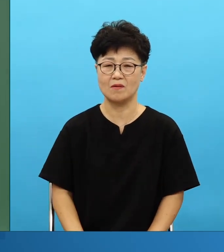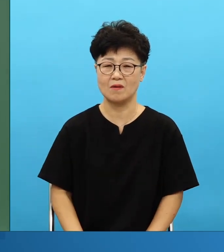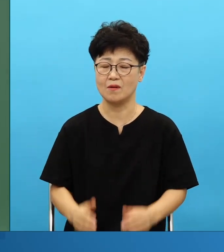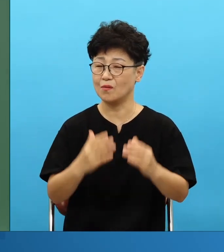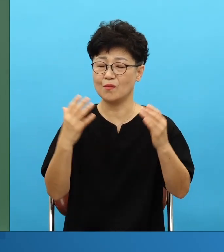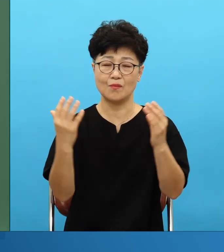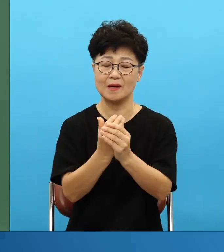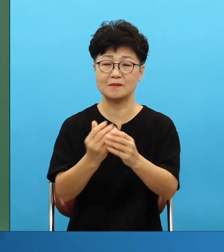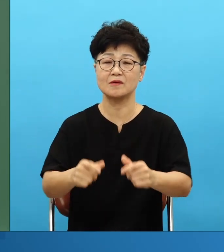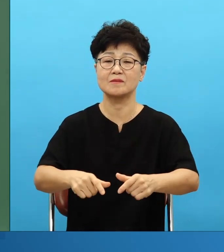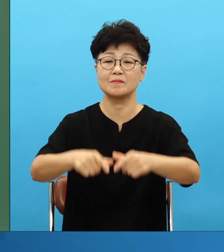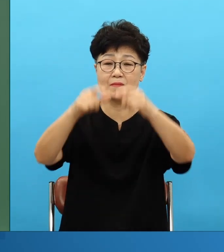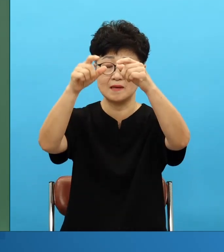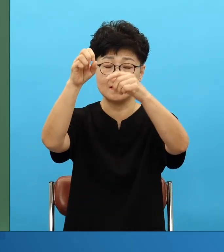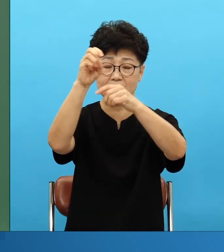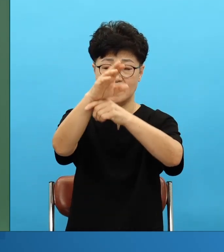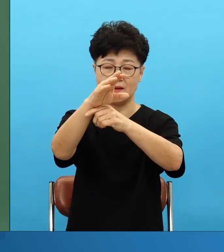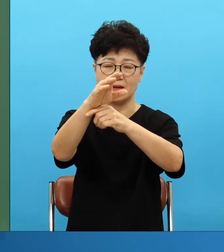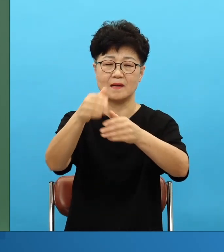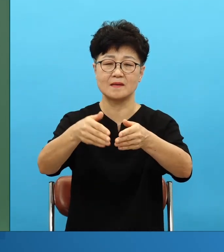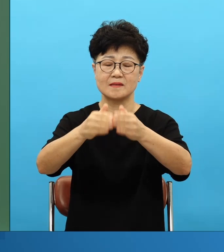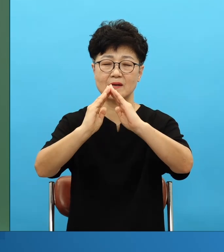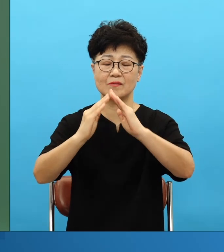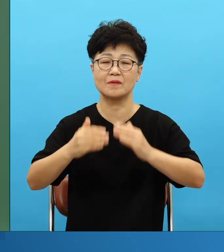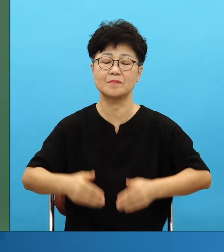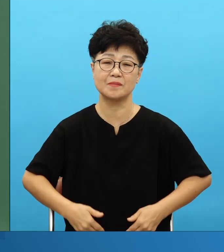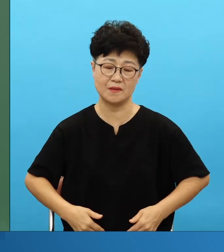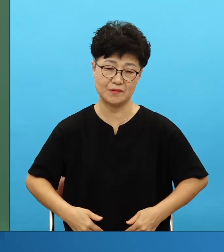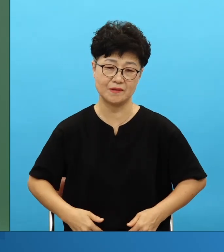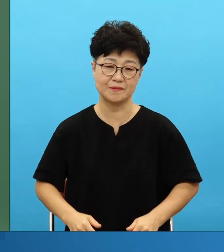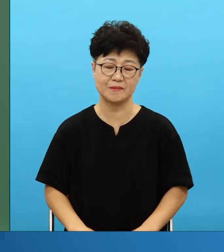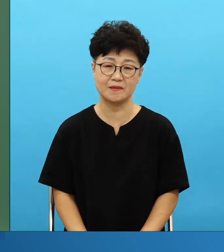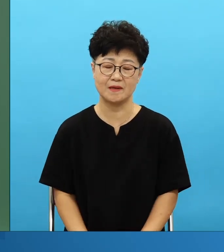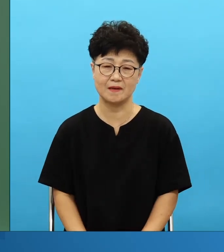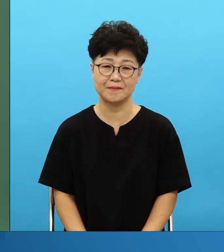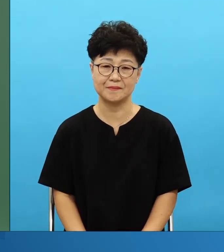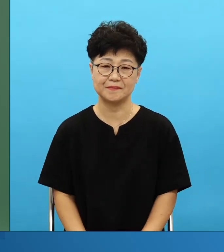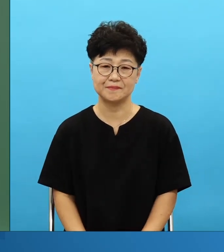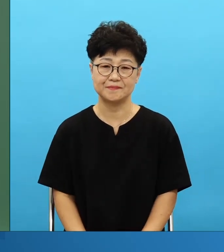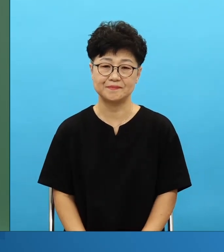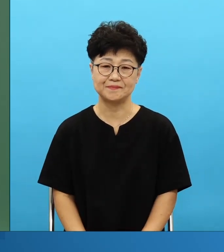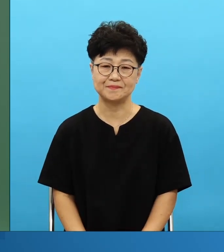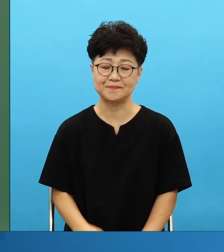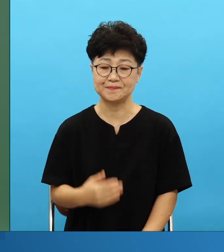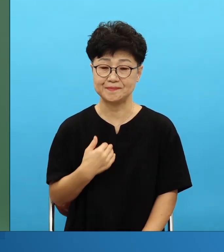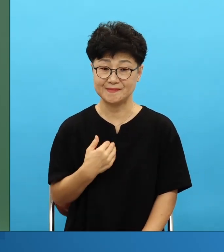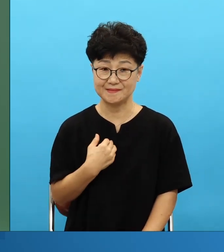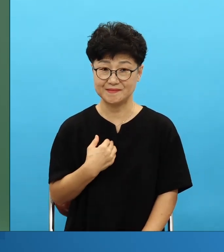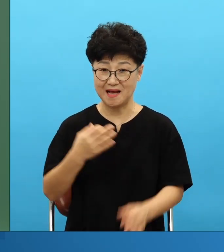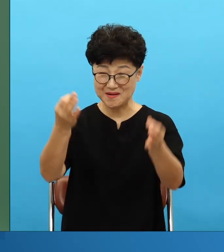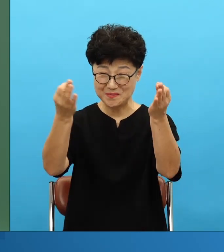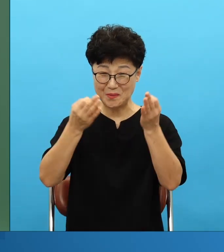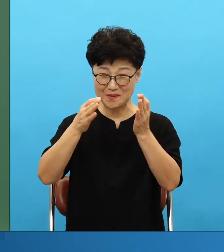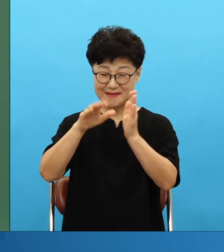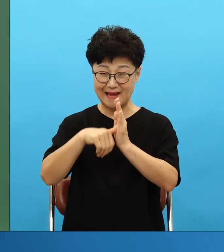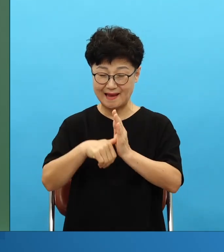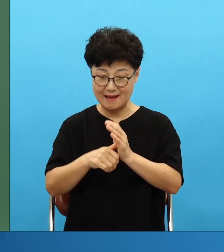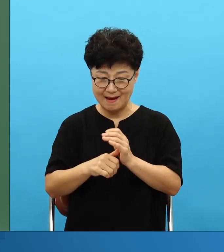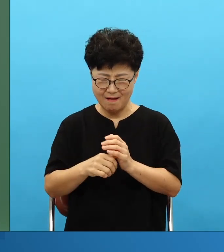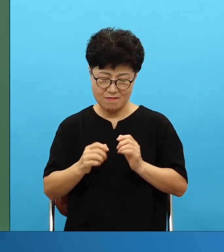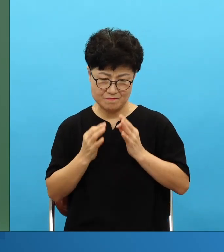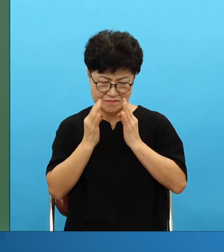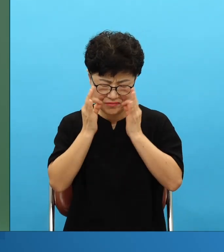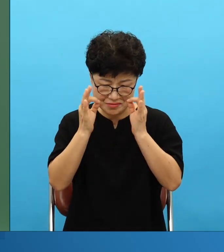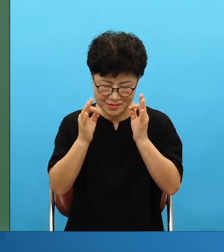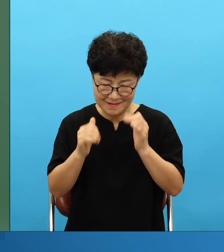partisan. 그래서 뭐 저는 여러분들이 볼 때 막 되게 부지런한 줄 알았는데 저는 반대입니다. 저는 안 부지런합니다. And so you might view me as being